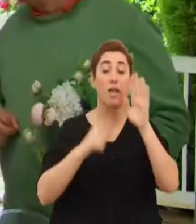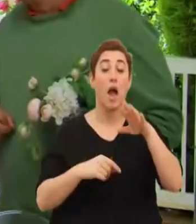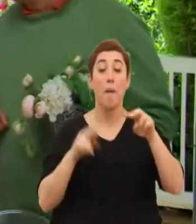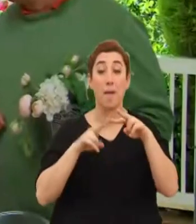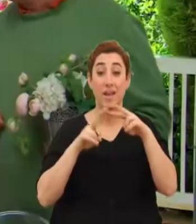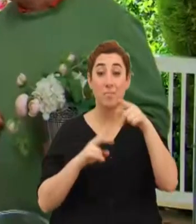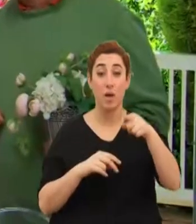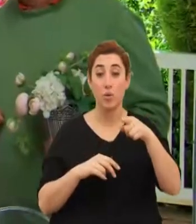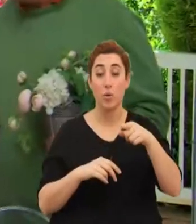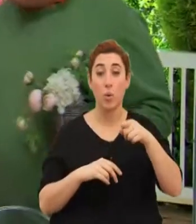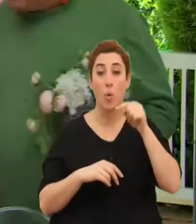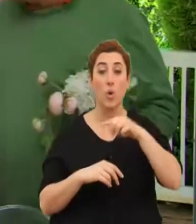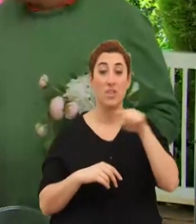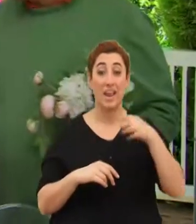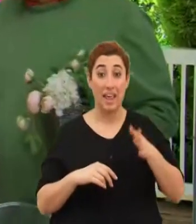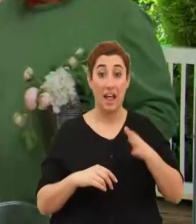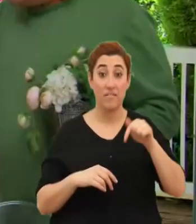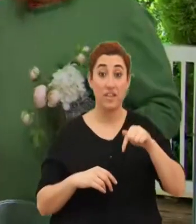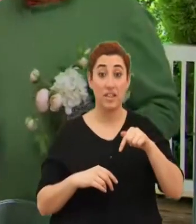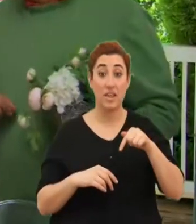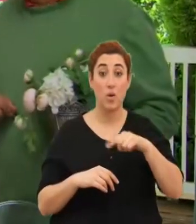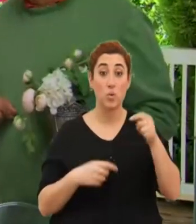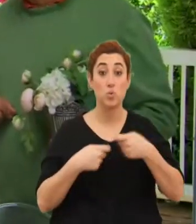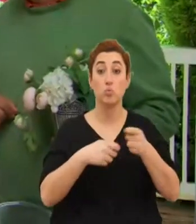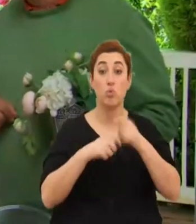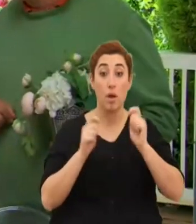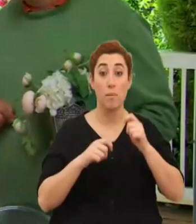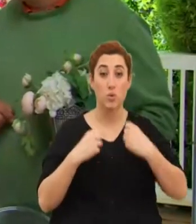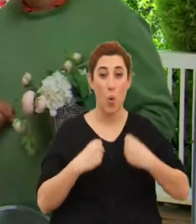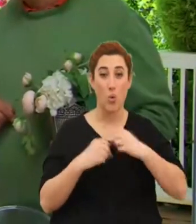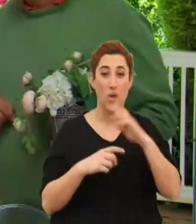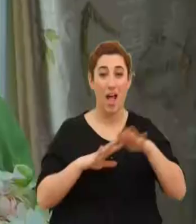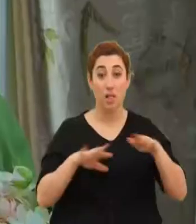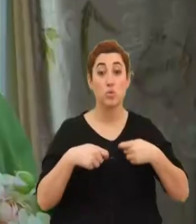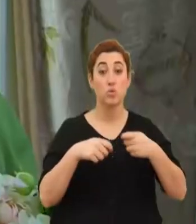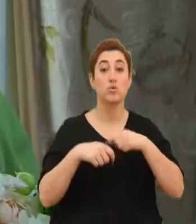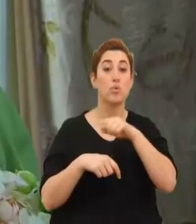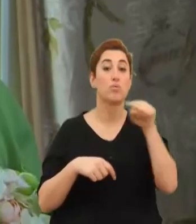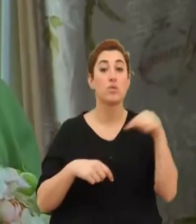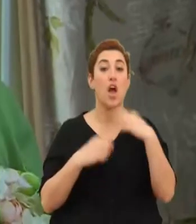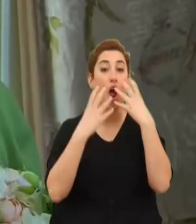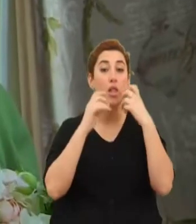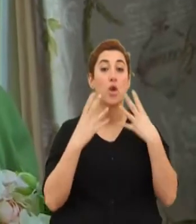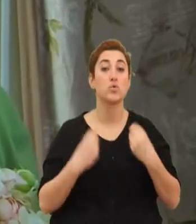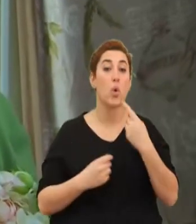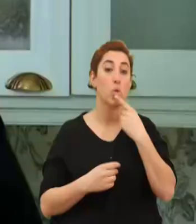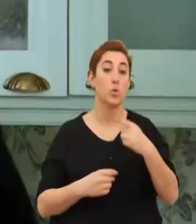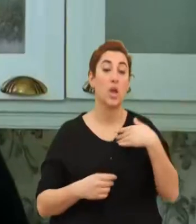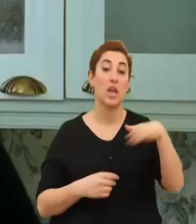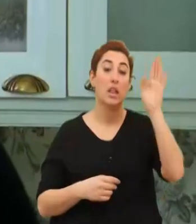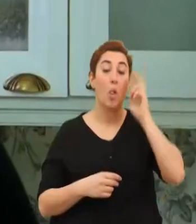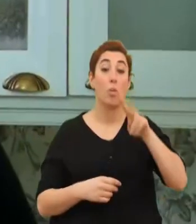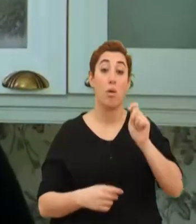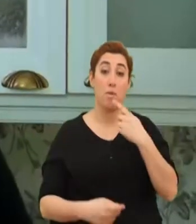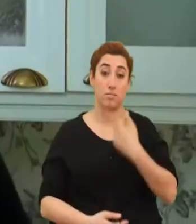Ha, mayt, mayt. Eğer bunların yanında o şeyleri süpürürsen, koltuk moltuk halıyı, bunlar diye alerji olur diye giderler